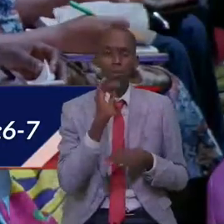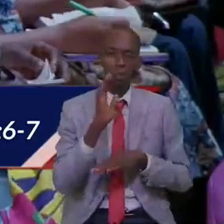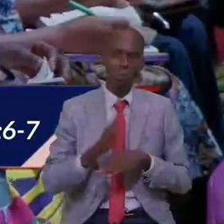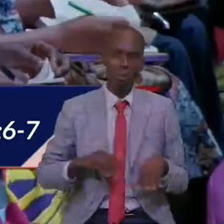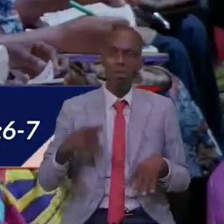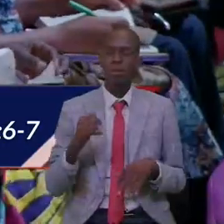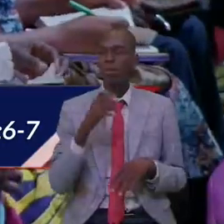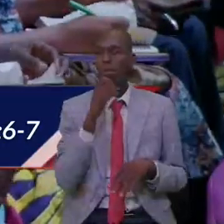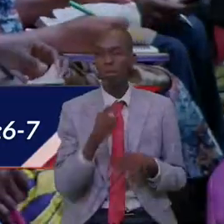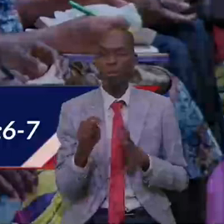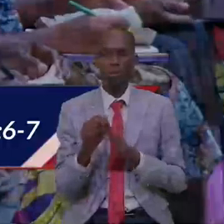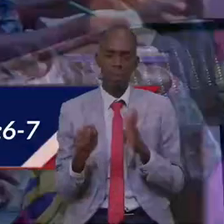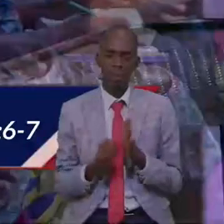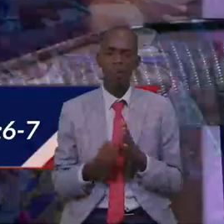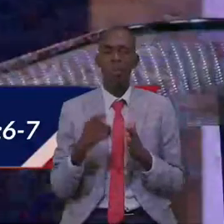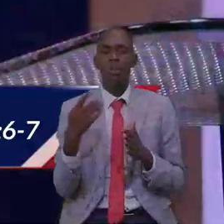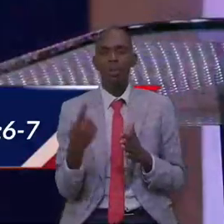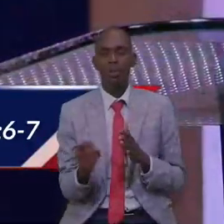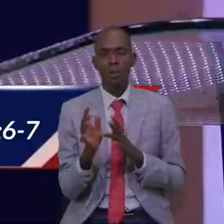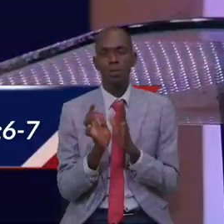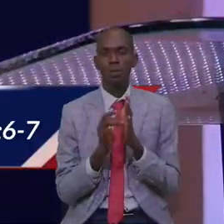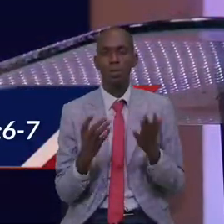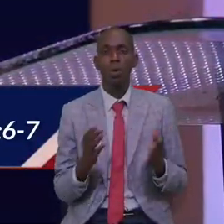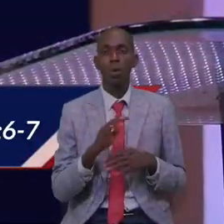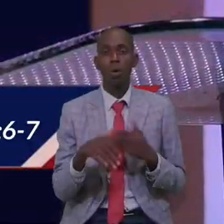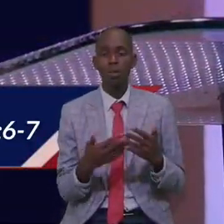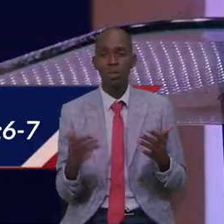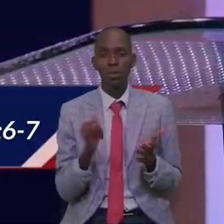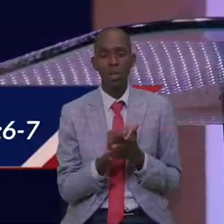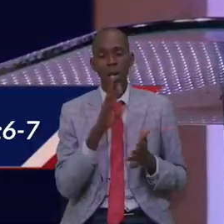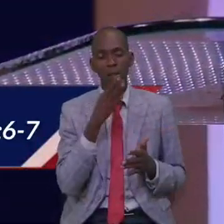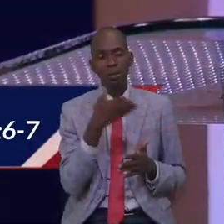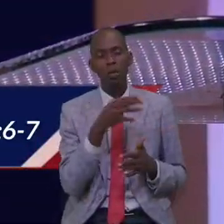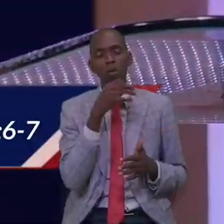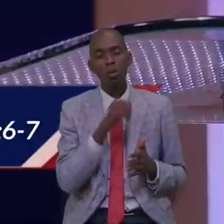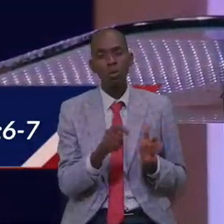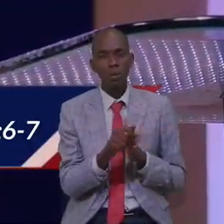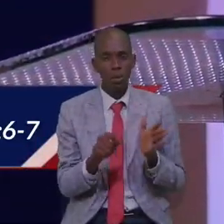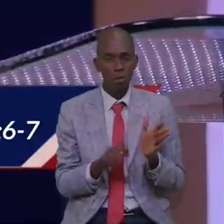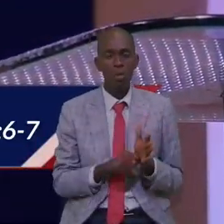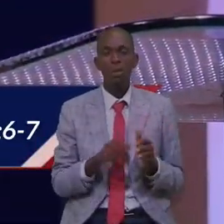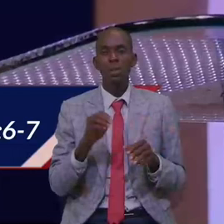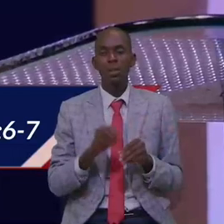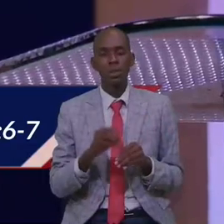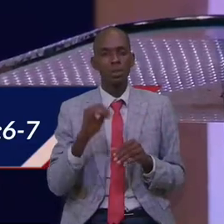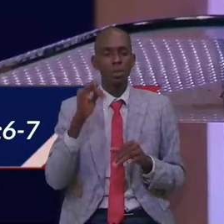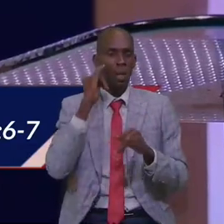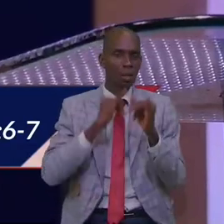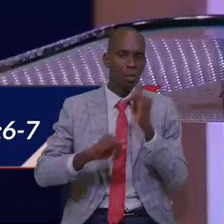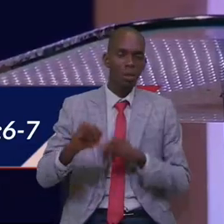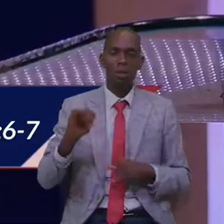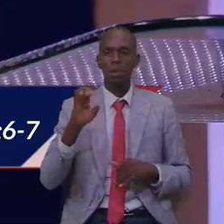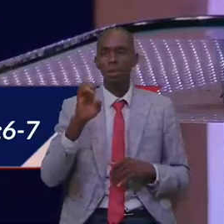l'Ancien Testament Écriture. Les choses que vous lisez dans l'Ancien Testament, Esaïe, Jérémie, Ézéchiel,